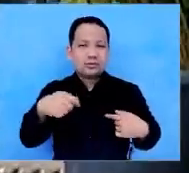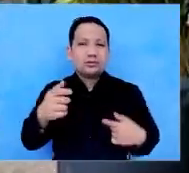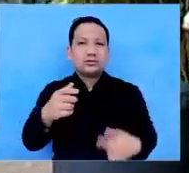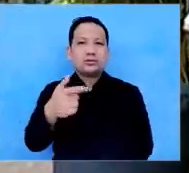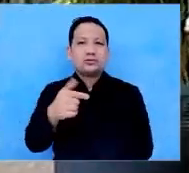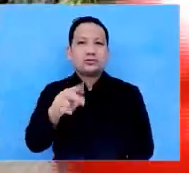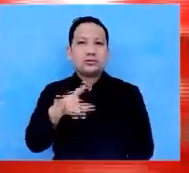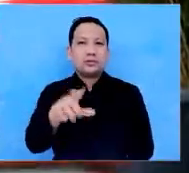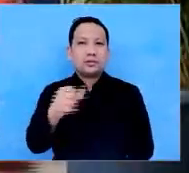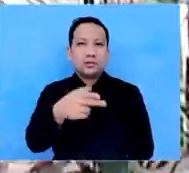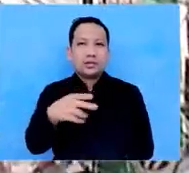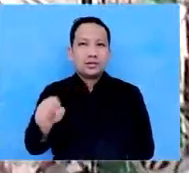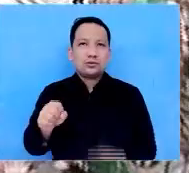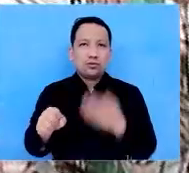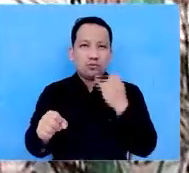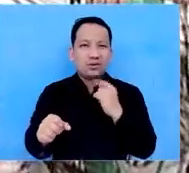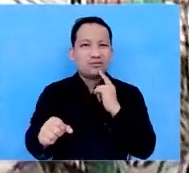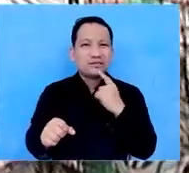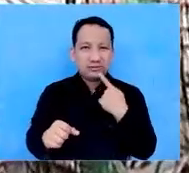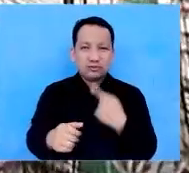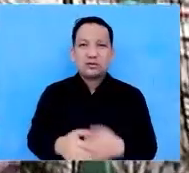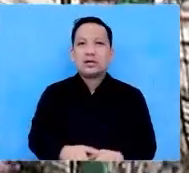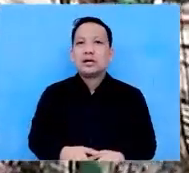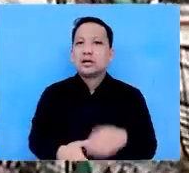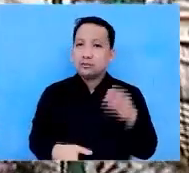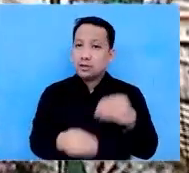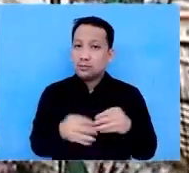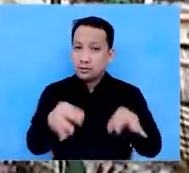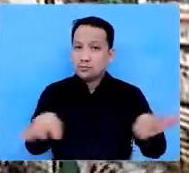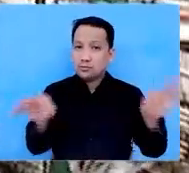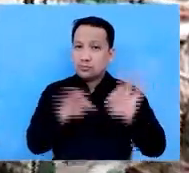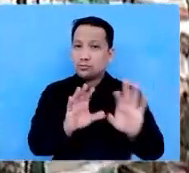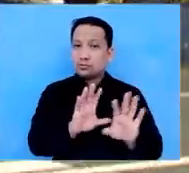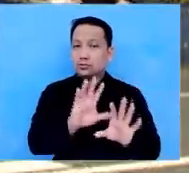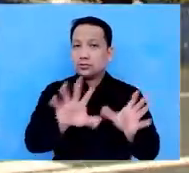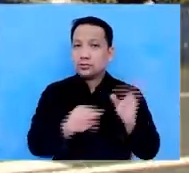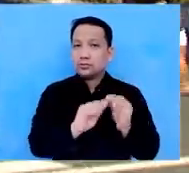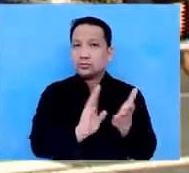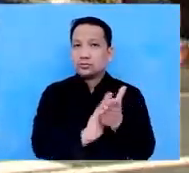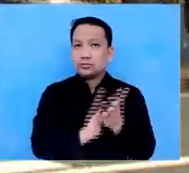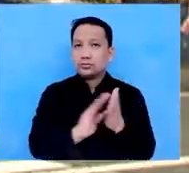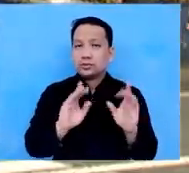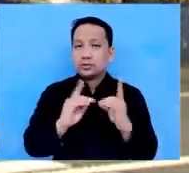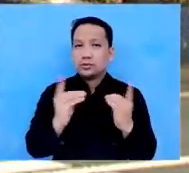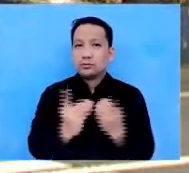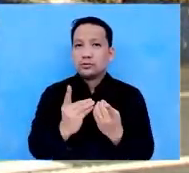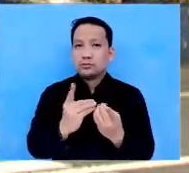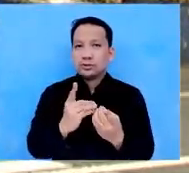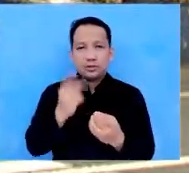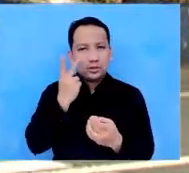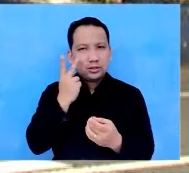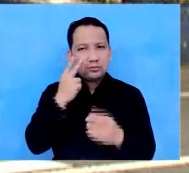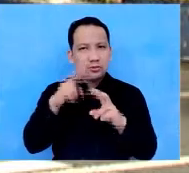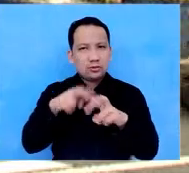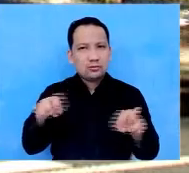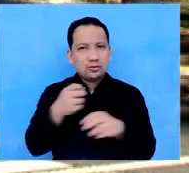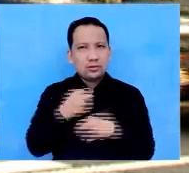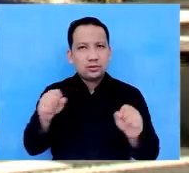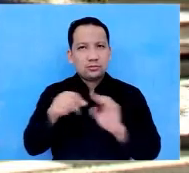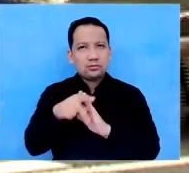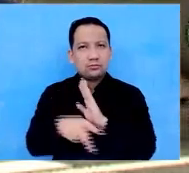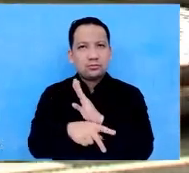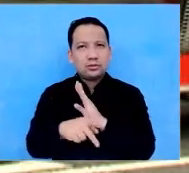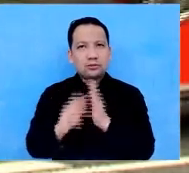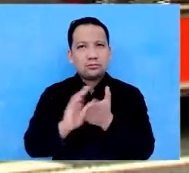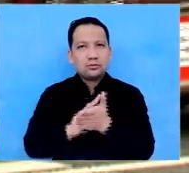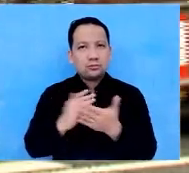School dahil daw sa selos. Dahil sa insidente, inatasan ng School's Division's Office na silipin muli ang security protocol sa mga